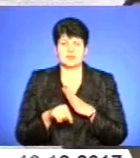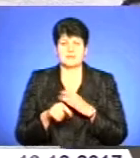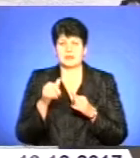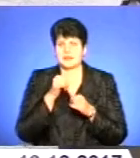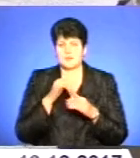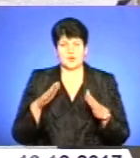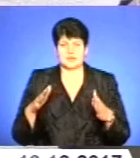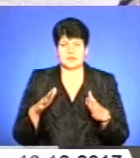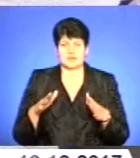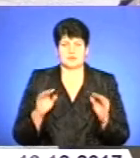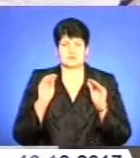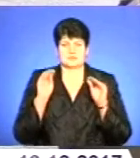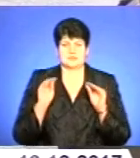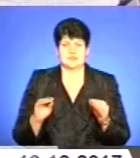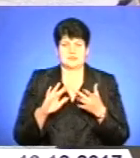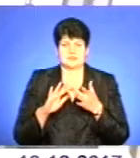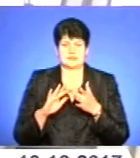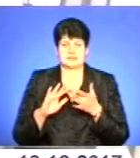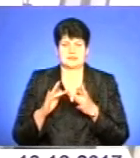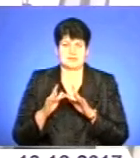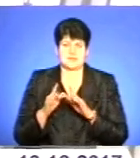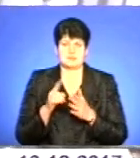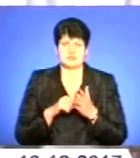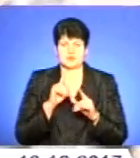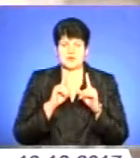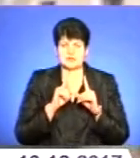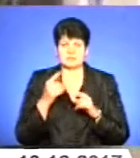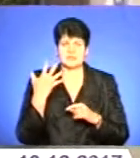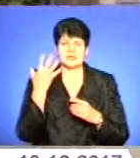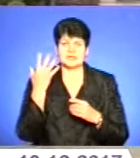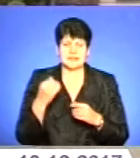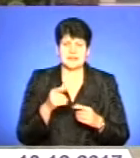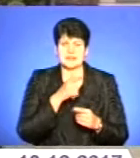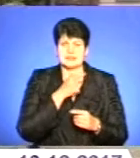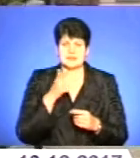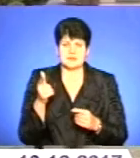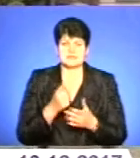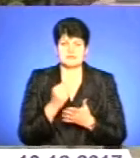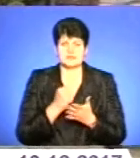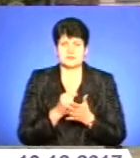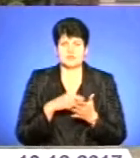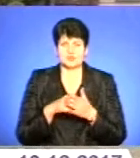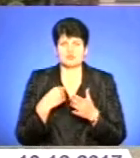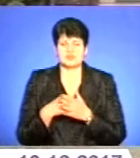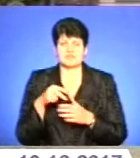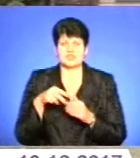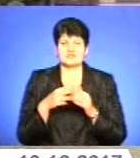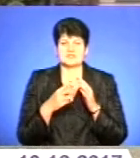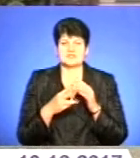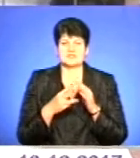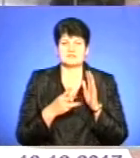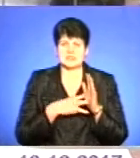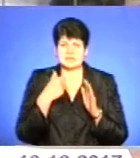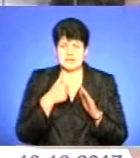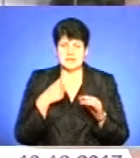могли розмістити на сайті міської ради. В 5-денний термін після затвердження міського бюджету на 2018 рік відповідне